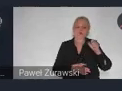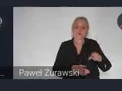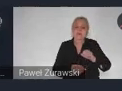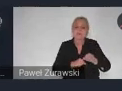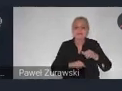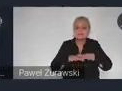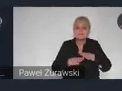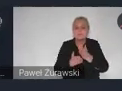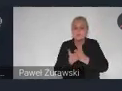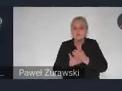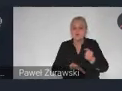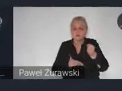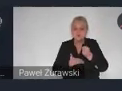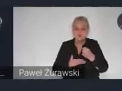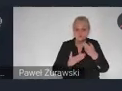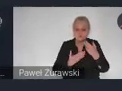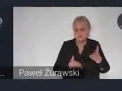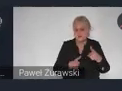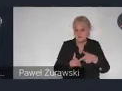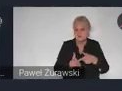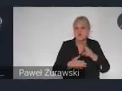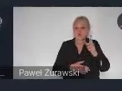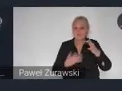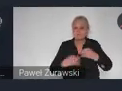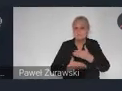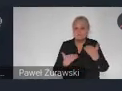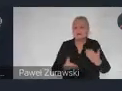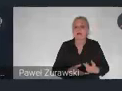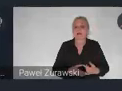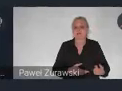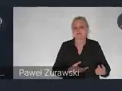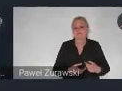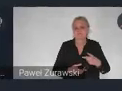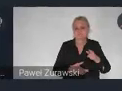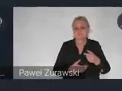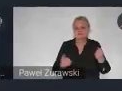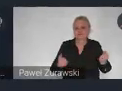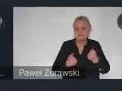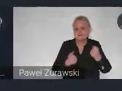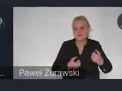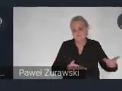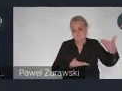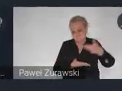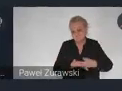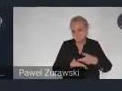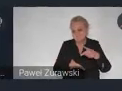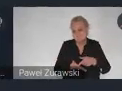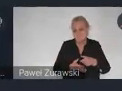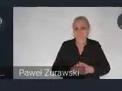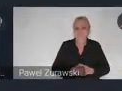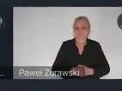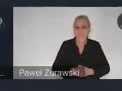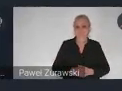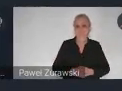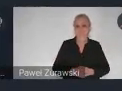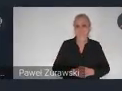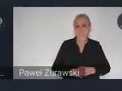się w systemie obsługi dotacji dla tych z państwa którzy będą u nas debiutować ze złożeniem wniosku